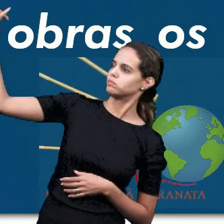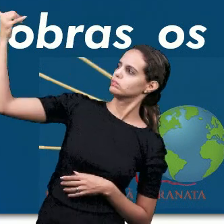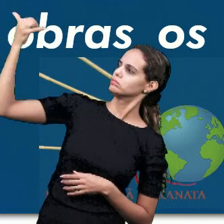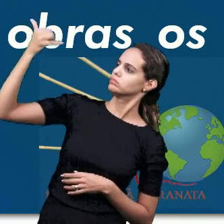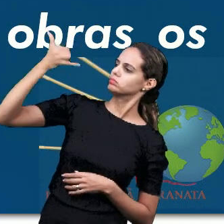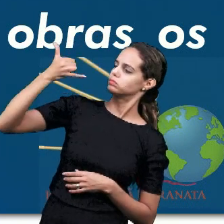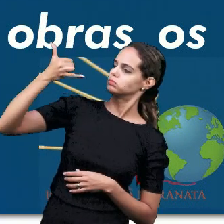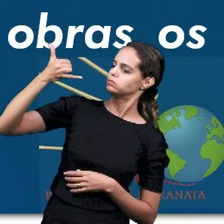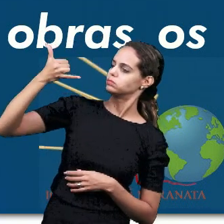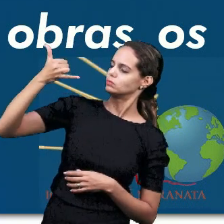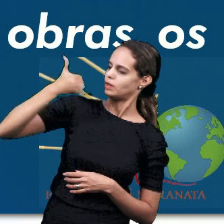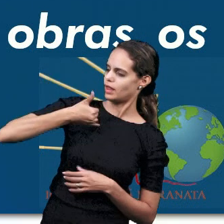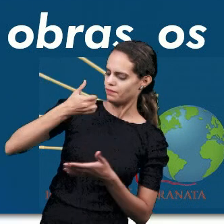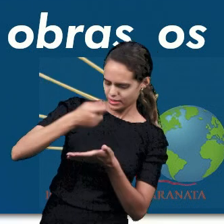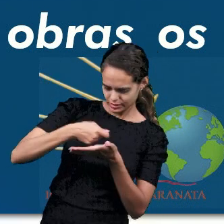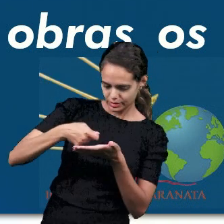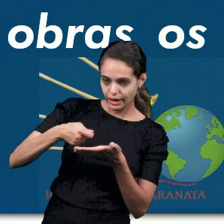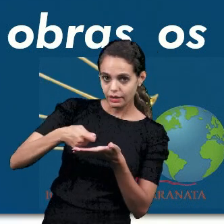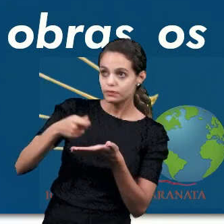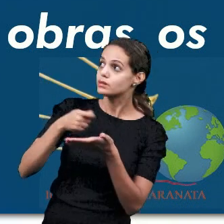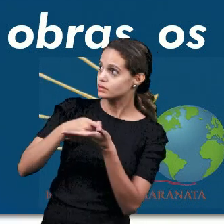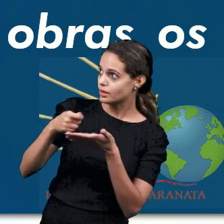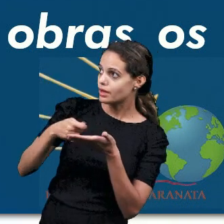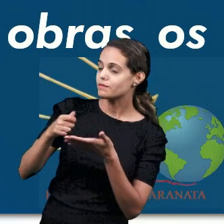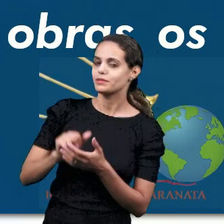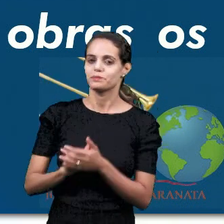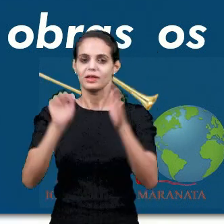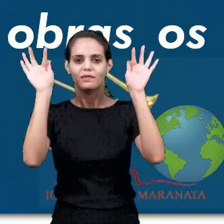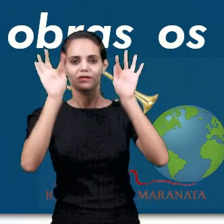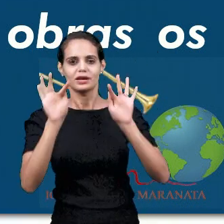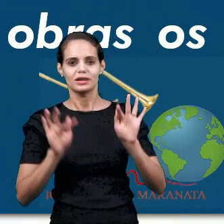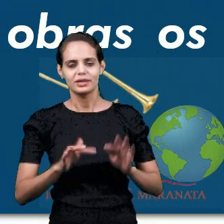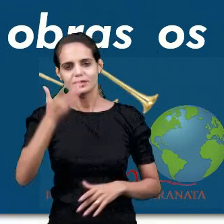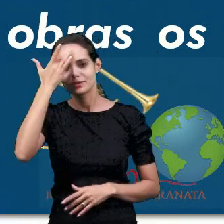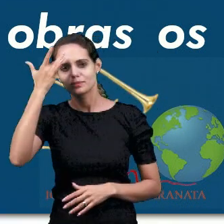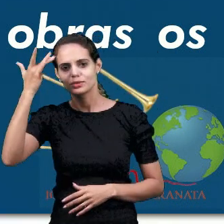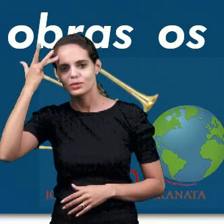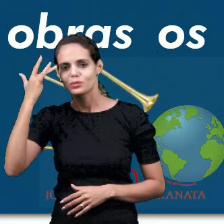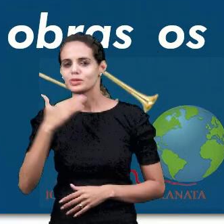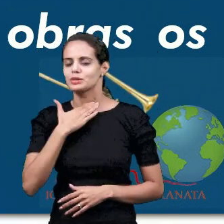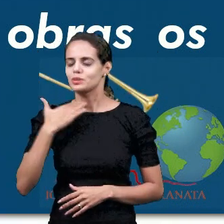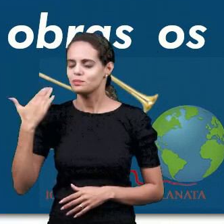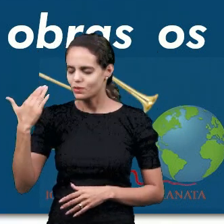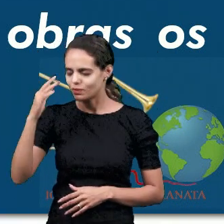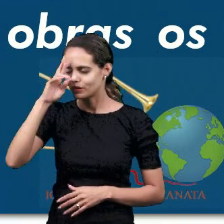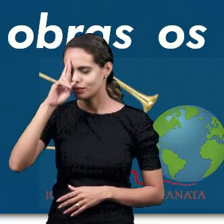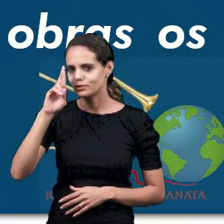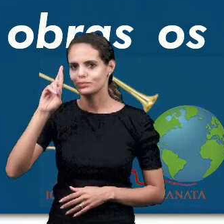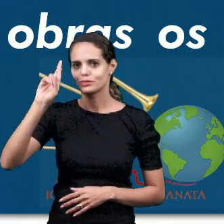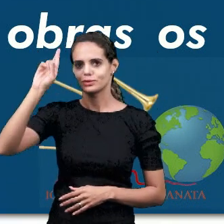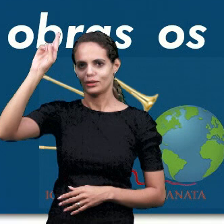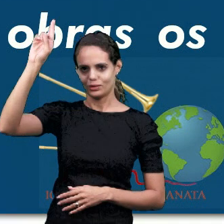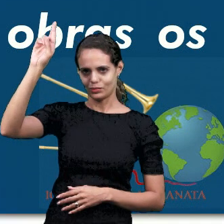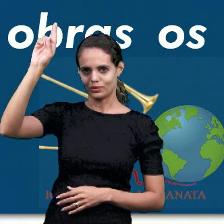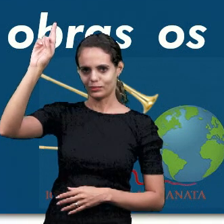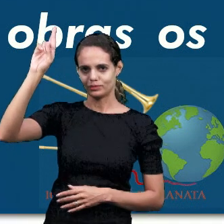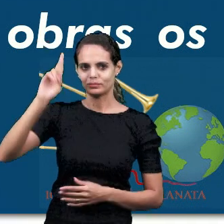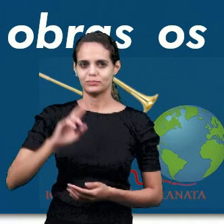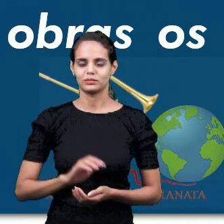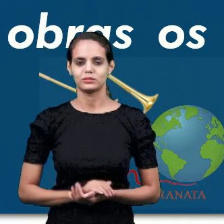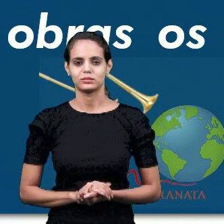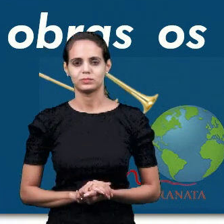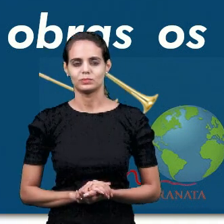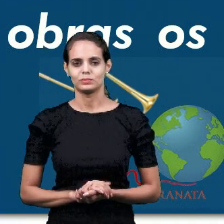bienheureux les morts qui depuis maintenant décèdent dans le Seigneur. Oui, dit l'Esprit